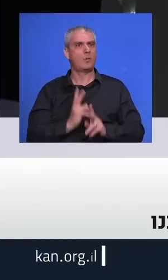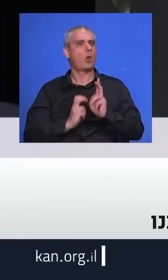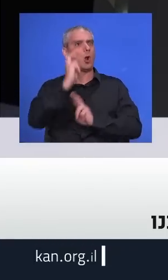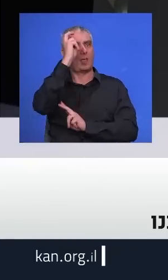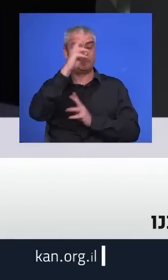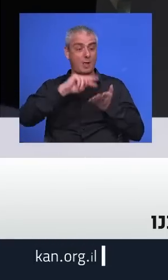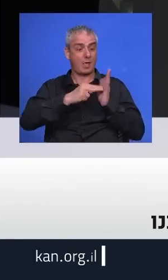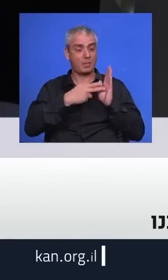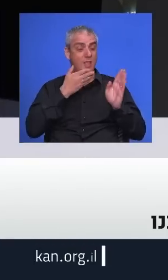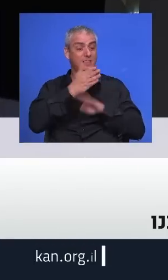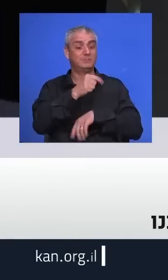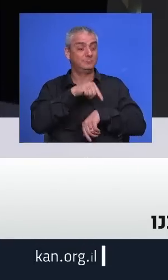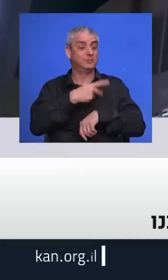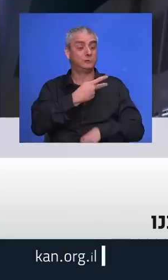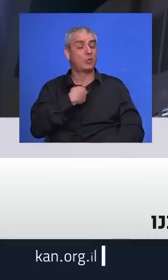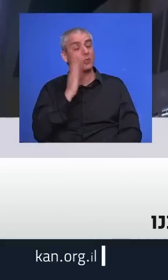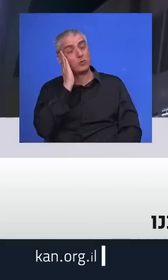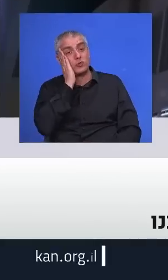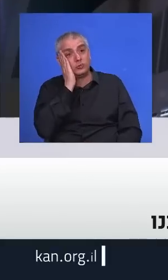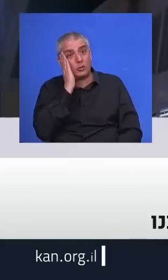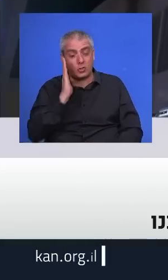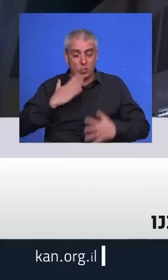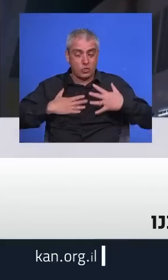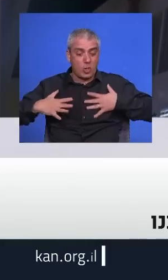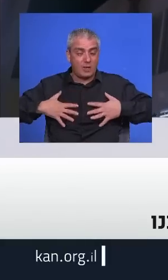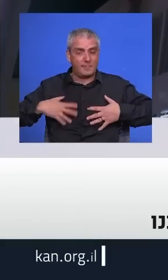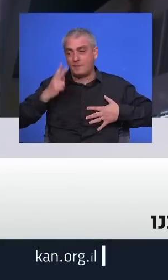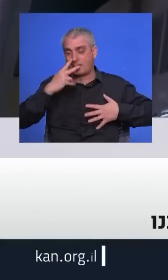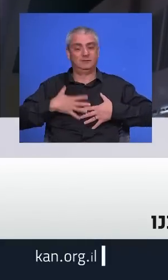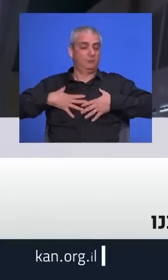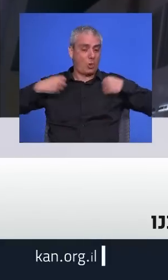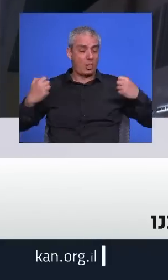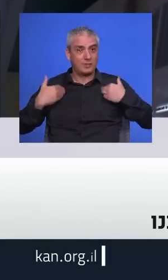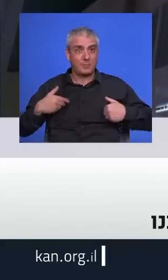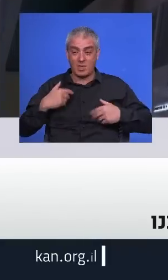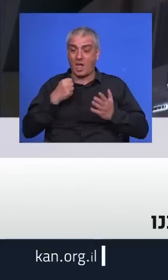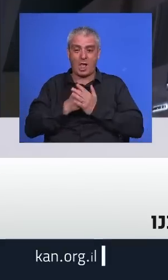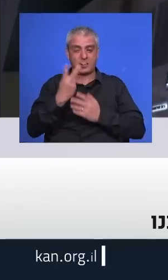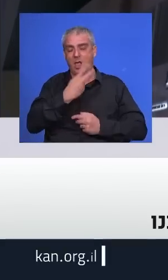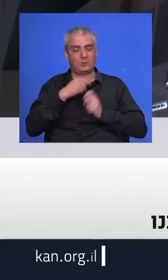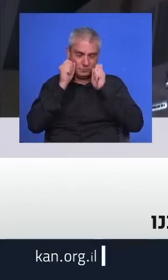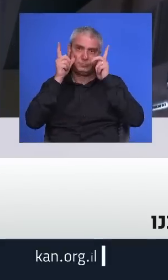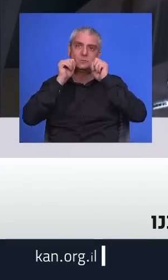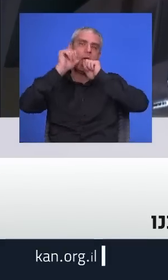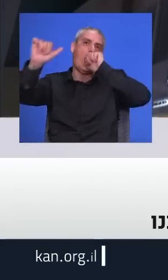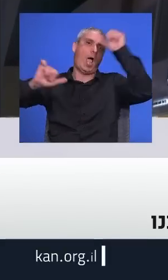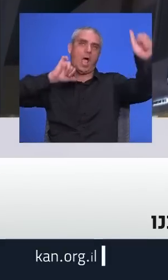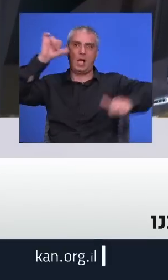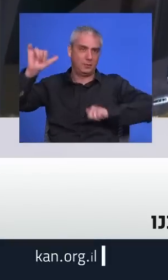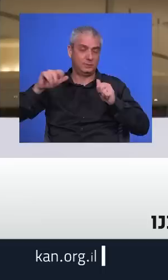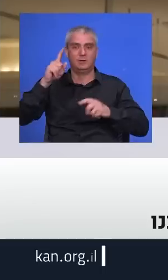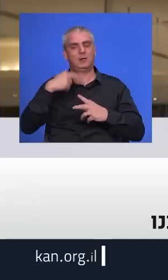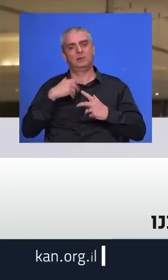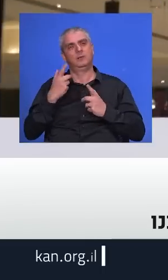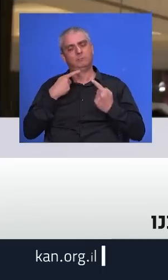נכנסים בזמן שאנחנו ישנות, נוגעים בנו, מנסים להפשיט אותנו, עד שאחת מאיתנו מתעוררת בצרחות, התעמתנו